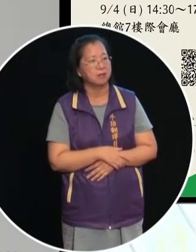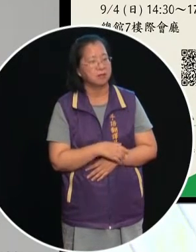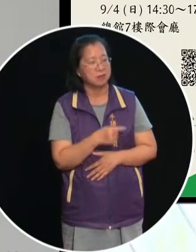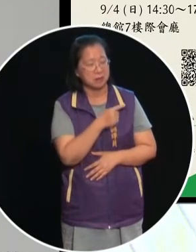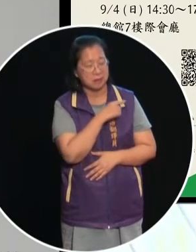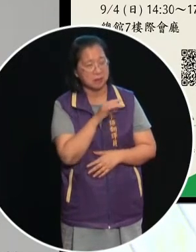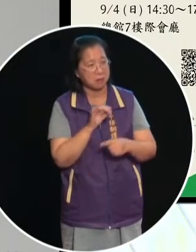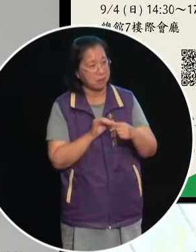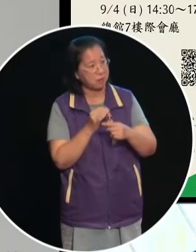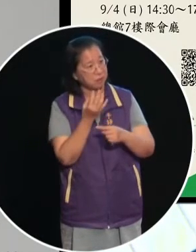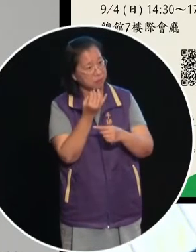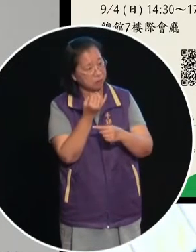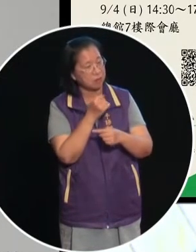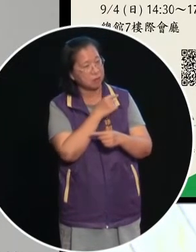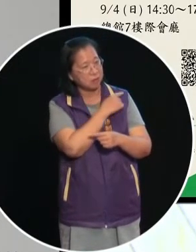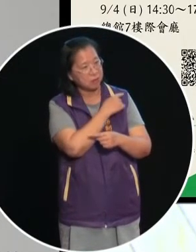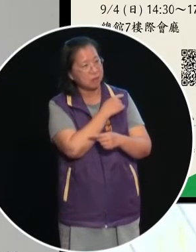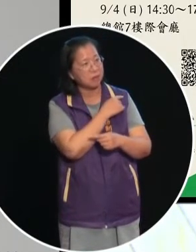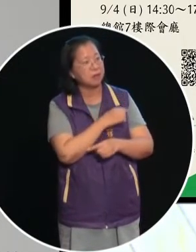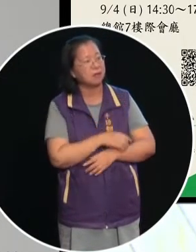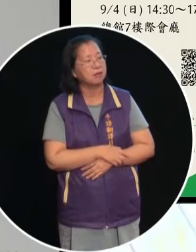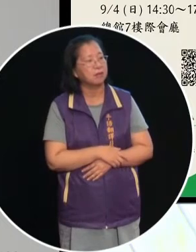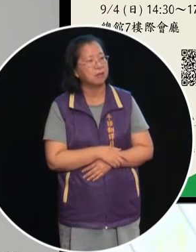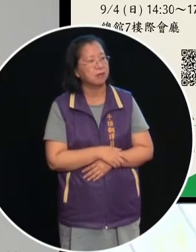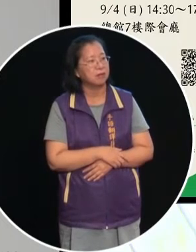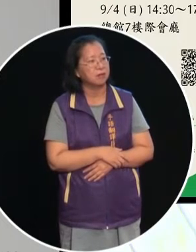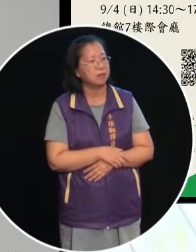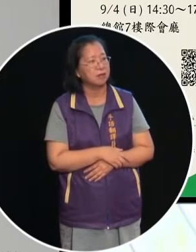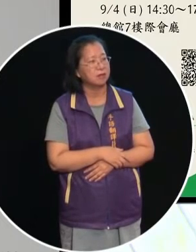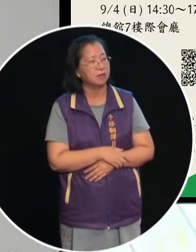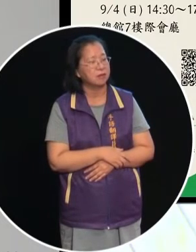强，或者是一些茂木先